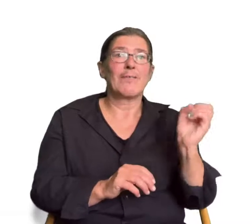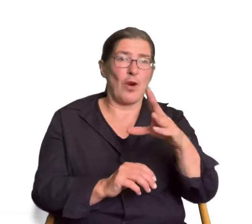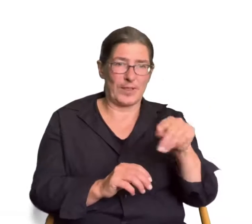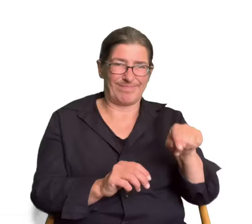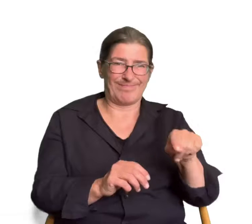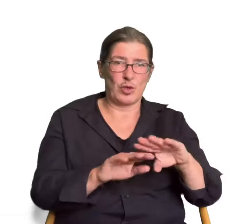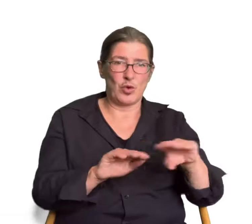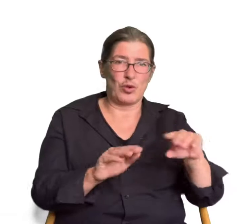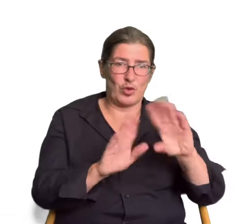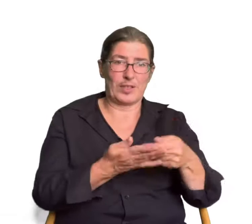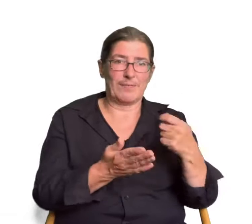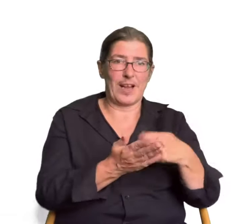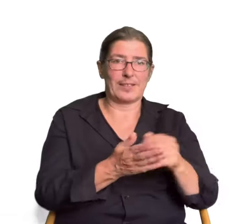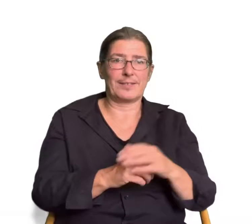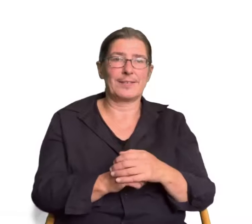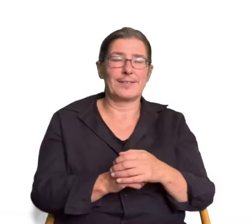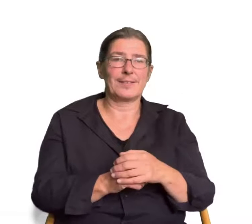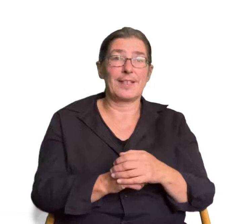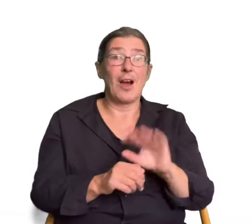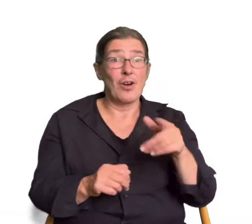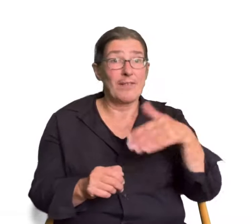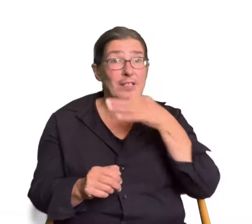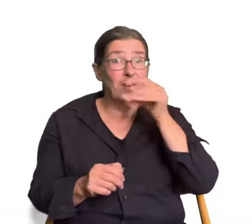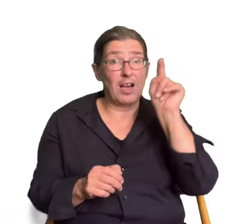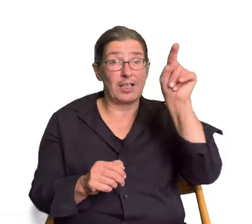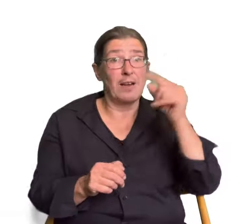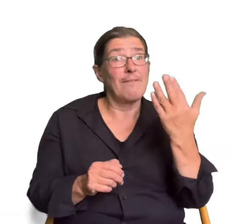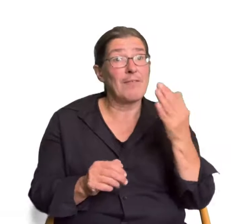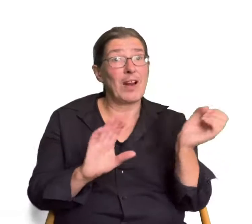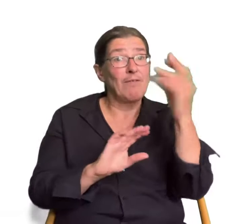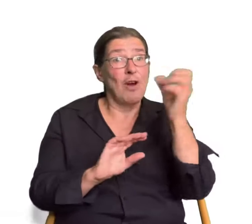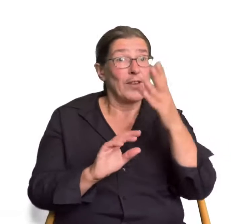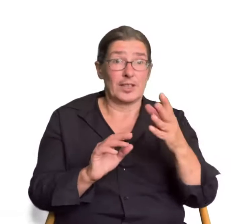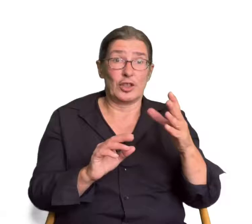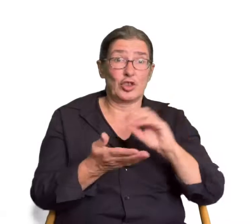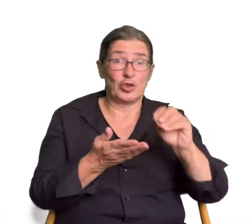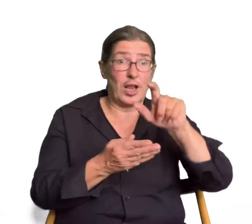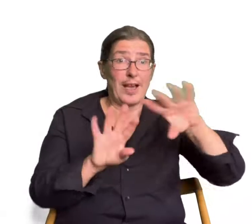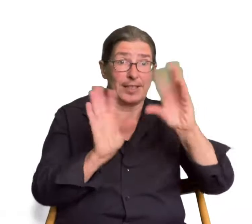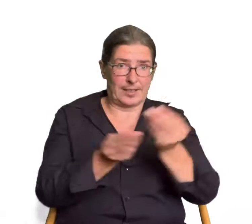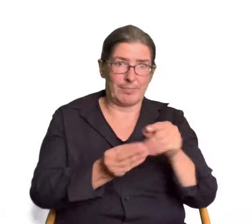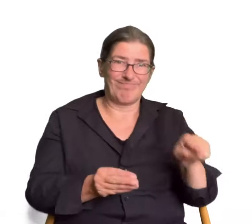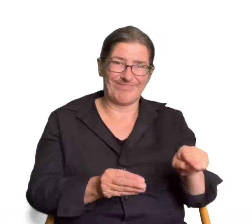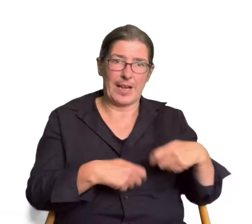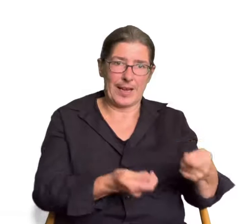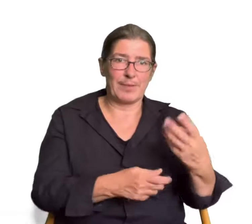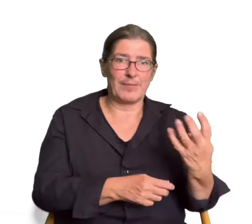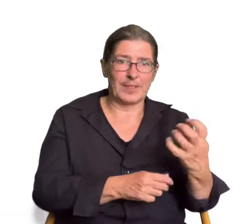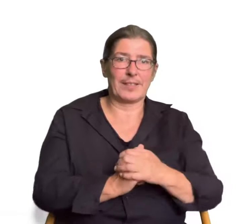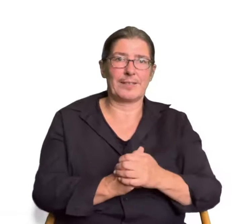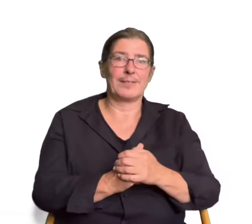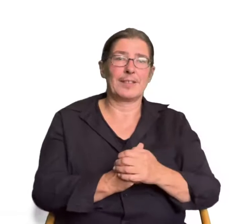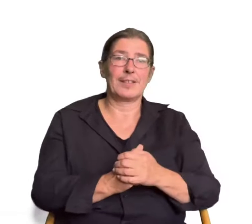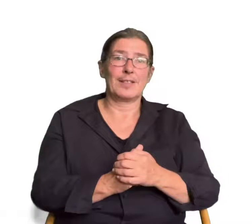40 Würfe ist der Grundwert. Das war ja auch die Frage, wie viele Würfe hatten die Schülerinnen insgesamt? Also